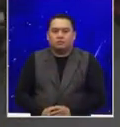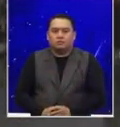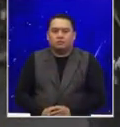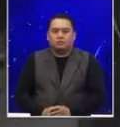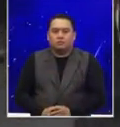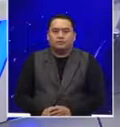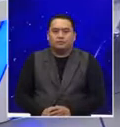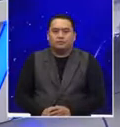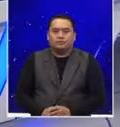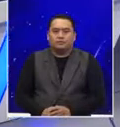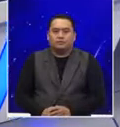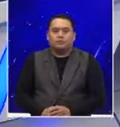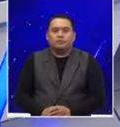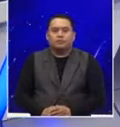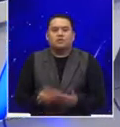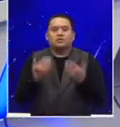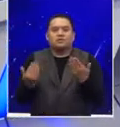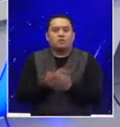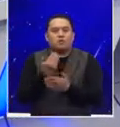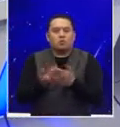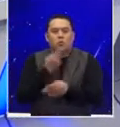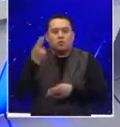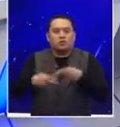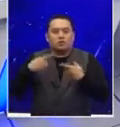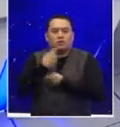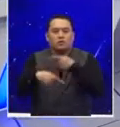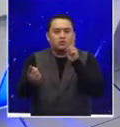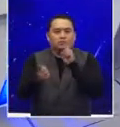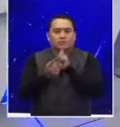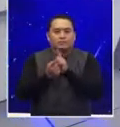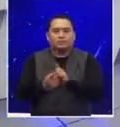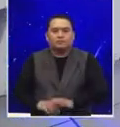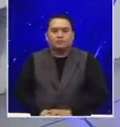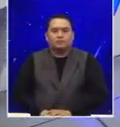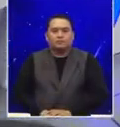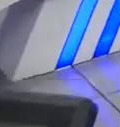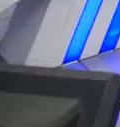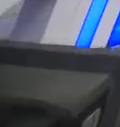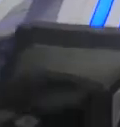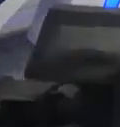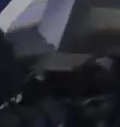Это были все новости к этому часу. Я с вами прощаюсь. До свидания.